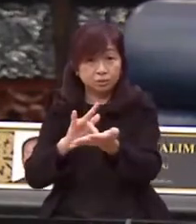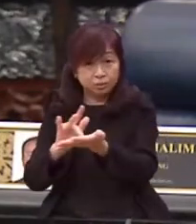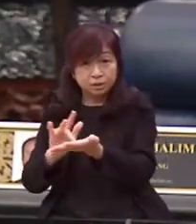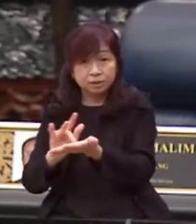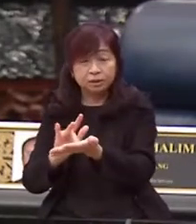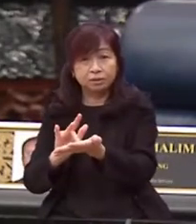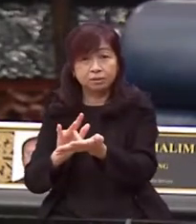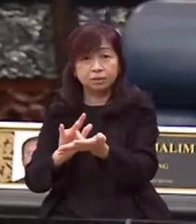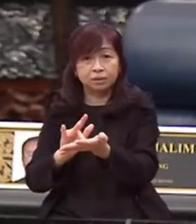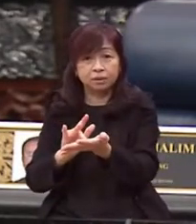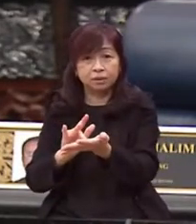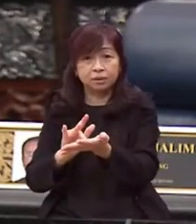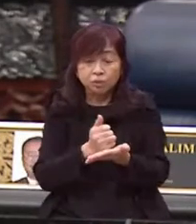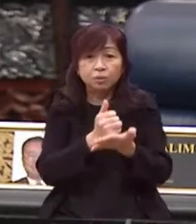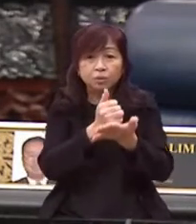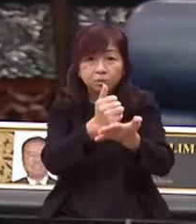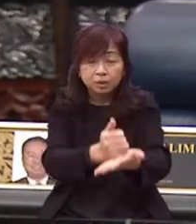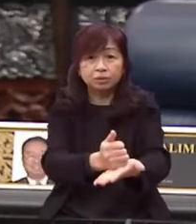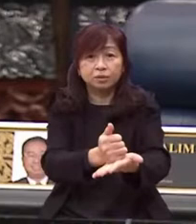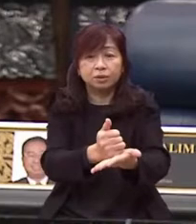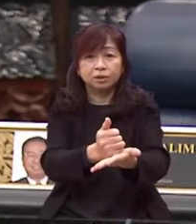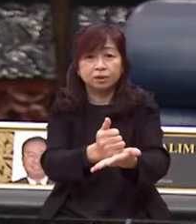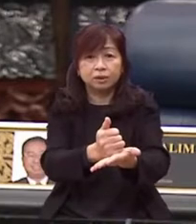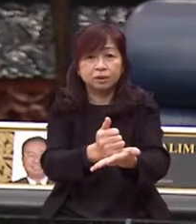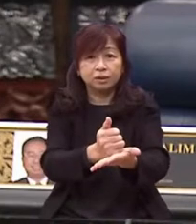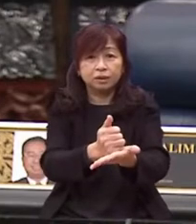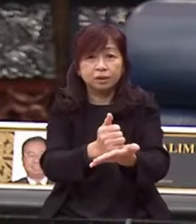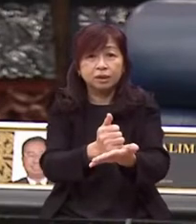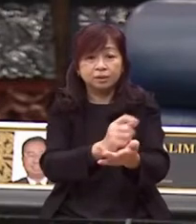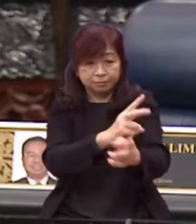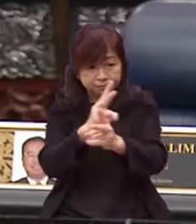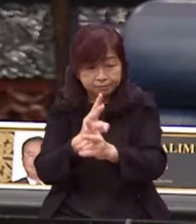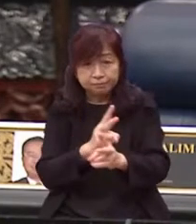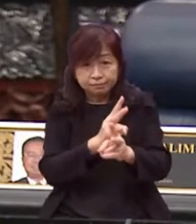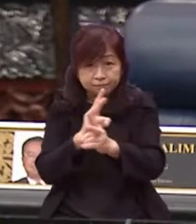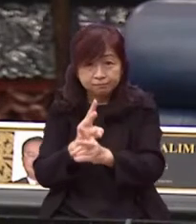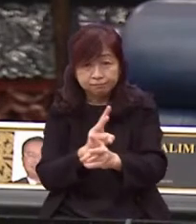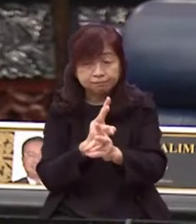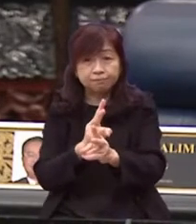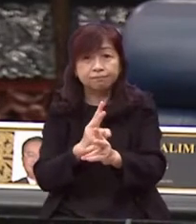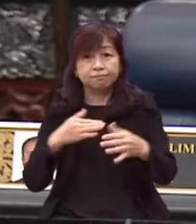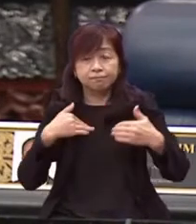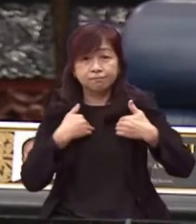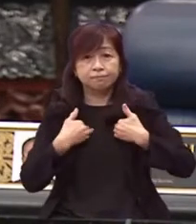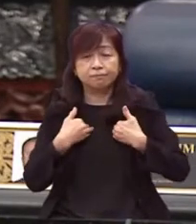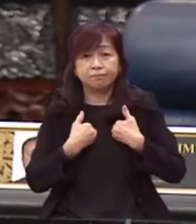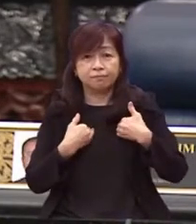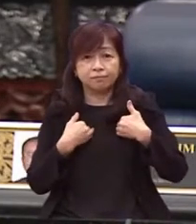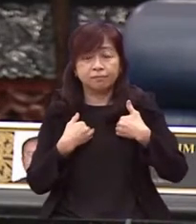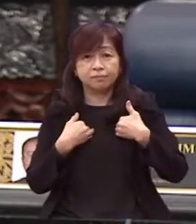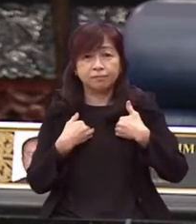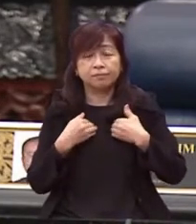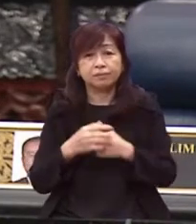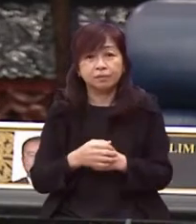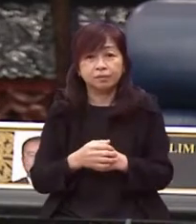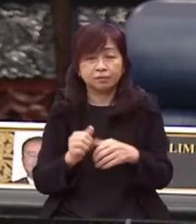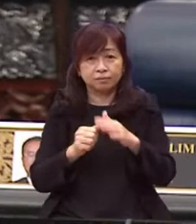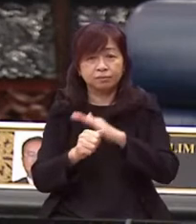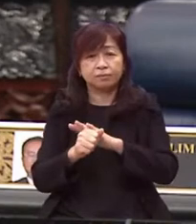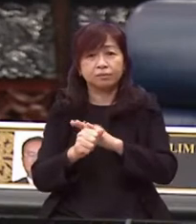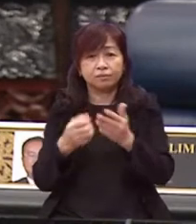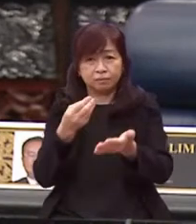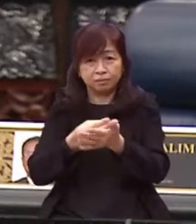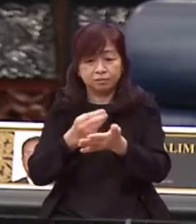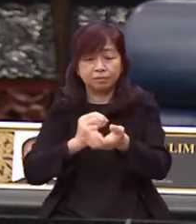menurut si bantuan dana prihatin kebajikan kehidupan dia di bawah inisiatif kumpulan uang covid-19